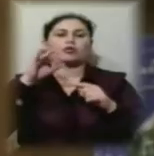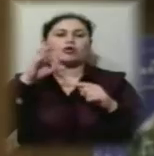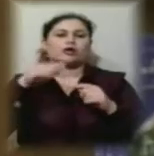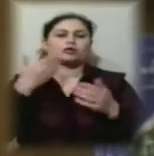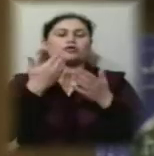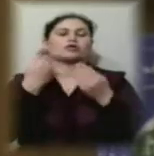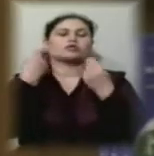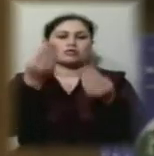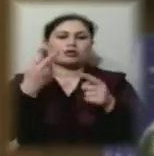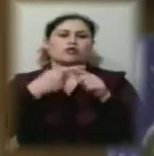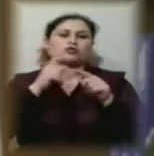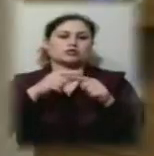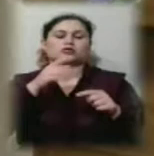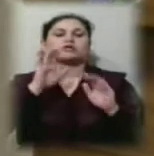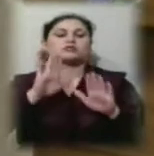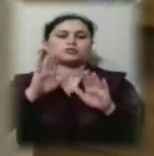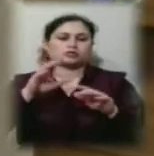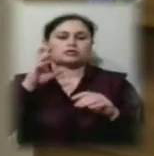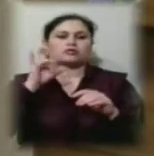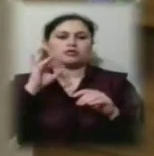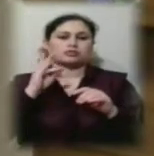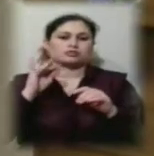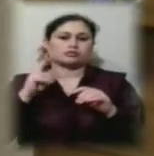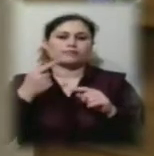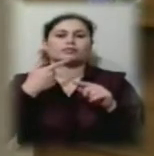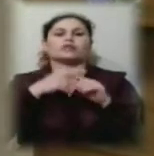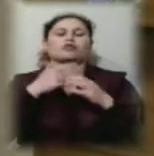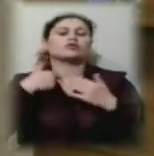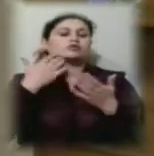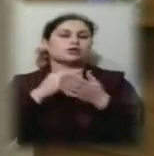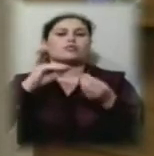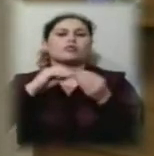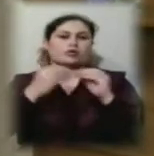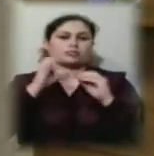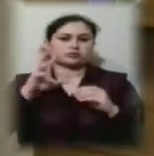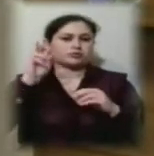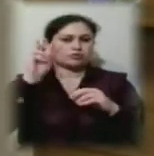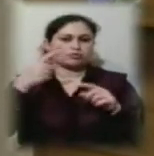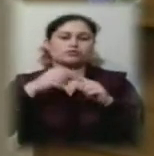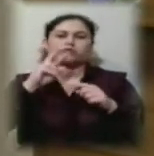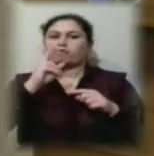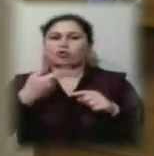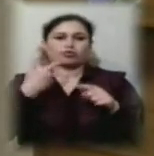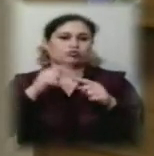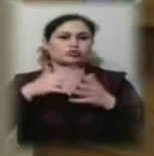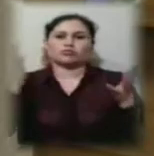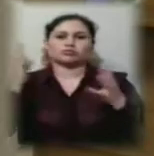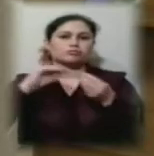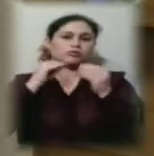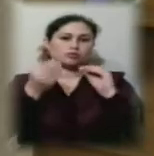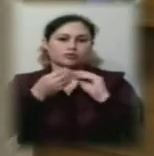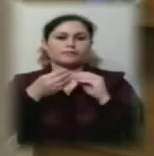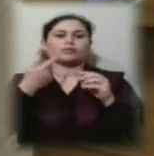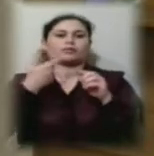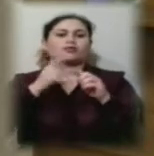міського голови Артур Мадетян. Очевидно, у нас є проблеми з громадським транспортом, і останні два роки про це дуже конкретно